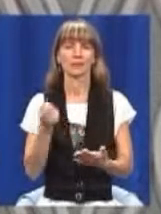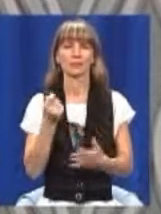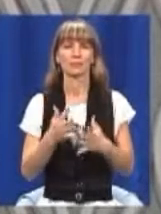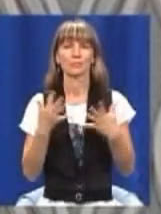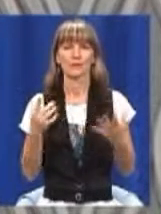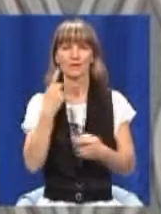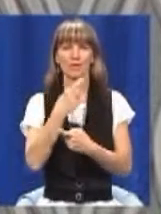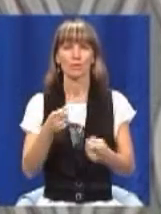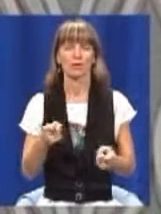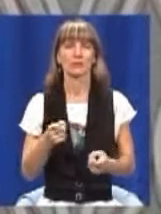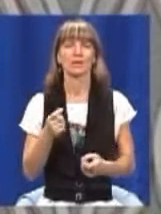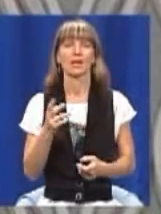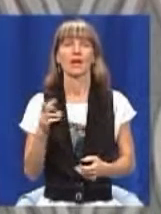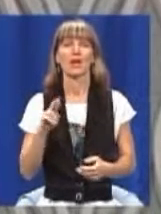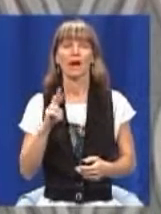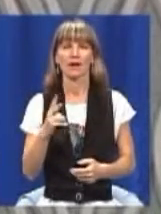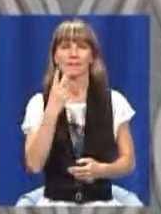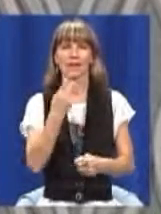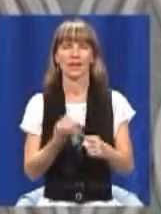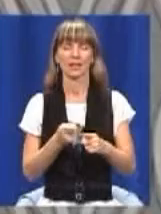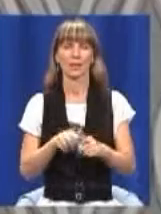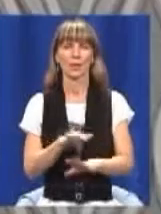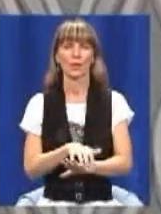більше інформації про те, як виглядає цей котик.